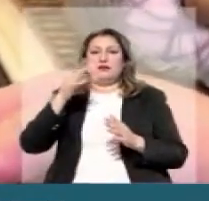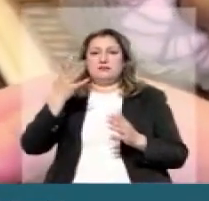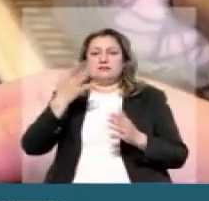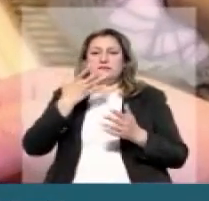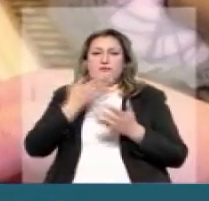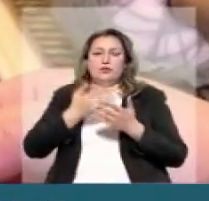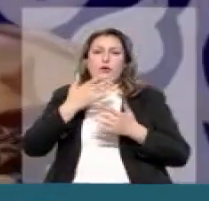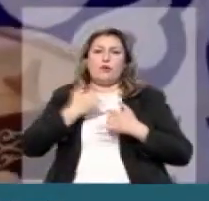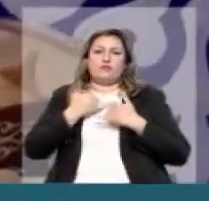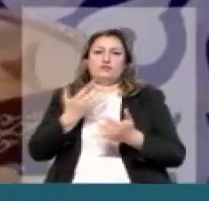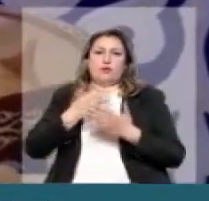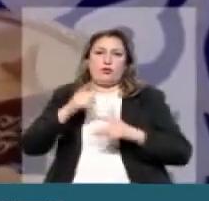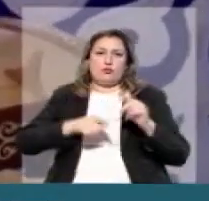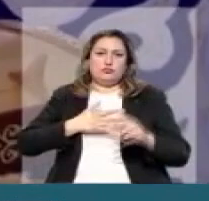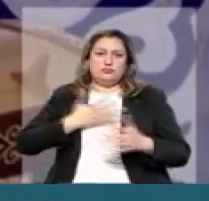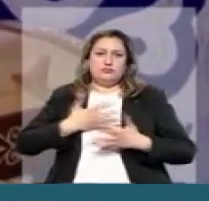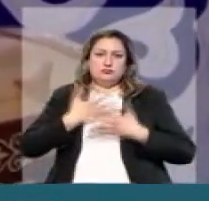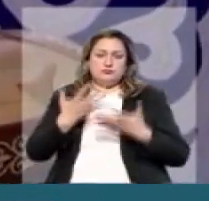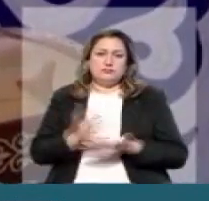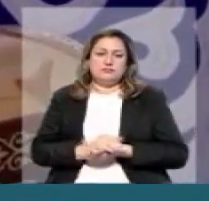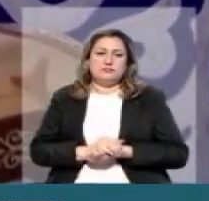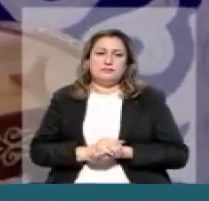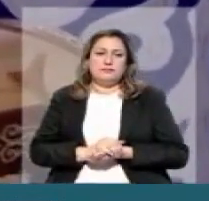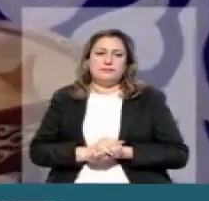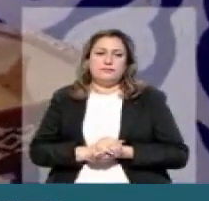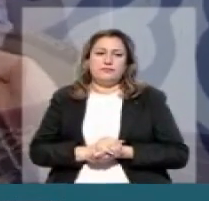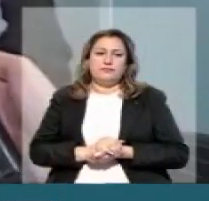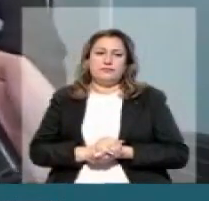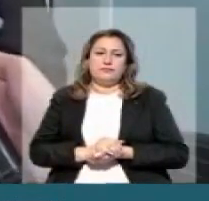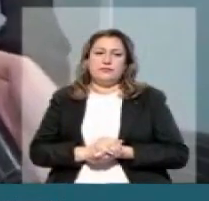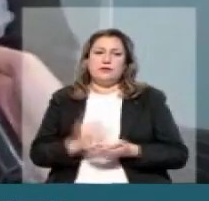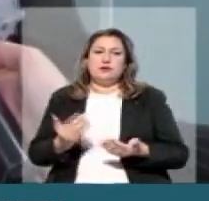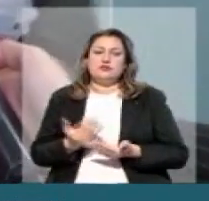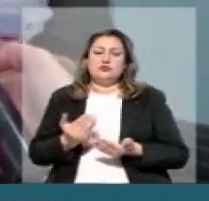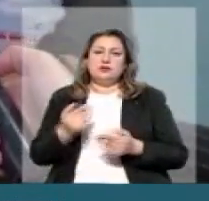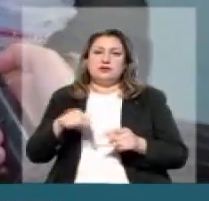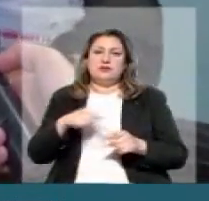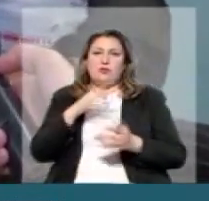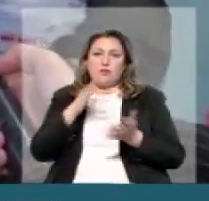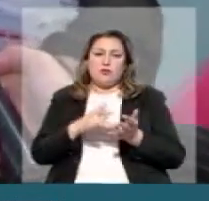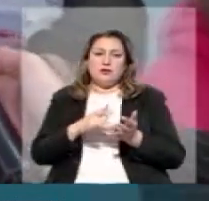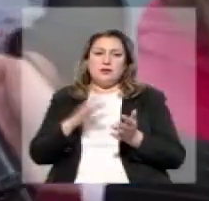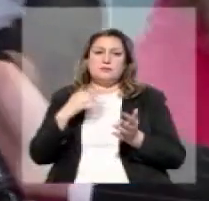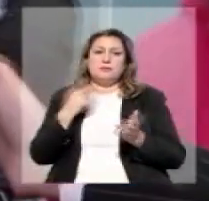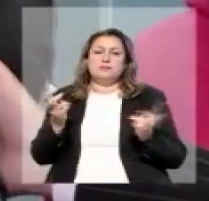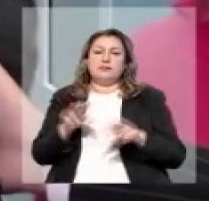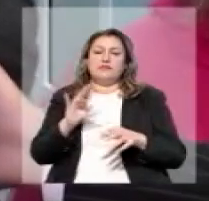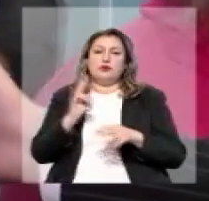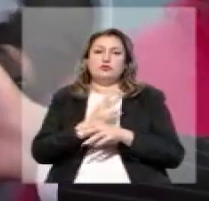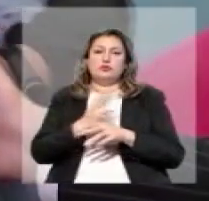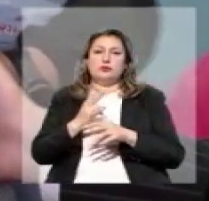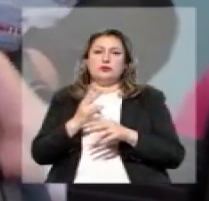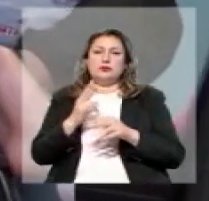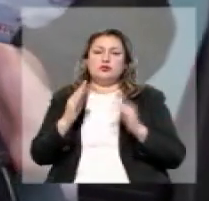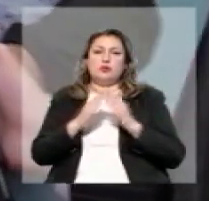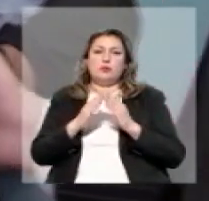бірге келген. Басты көздегендері отбасы құндылығын дәріптеу, жастарға үлгі ету. Отбасының қоғамдағы мақсаты баланы дамытып қана қоймай, оны ересек